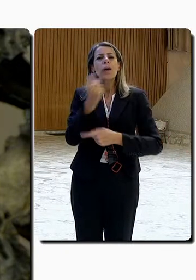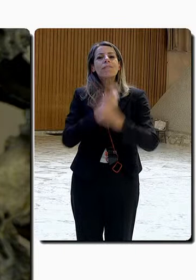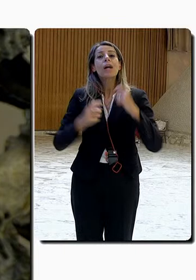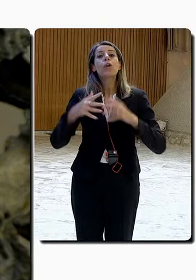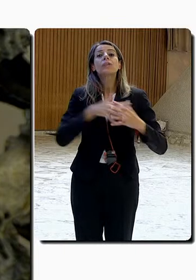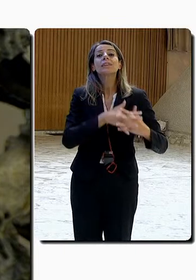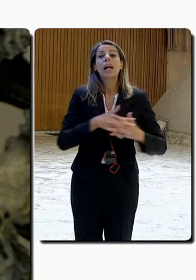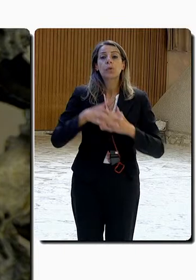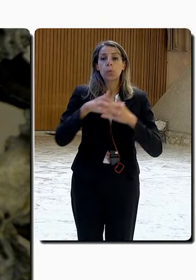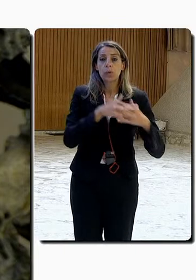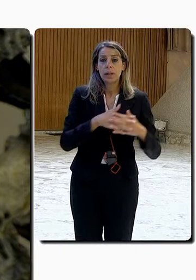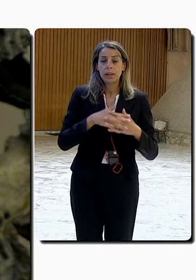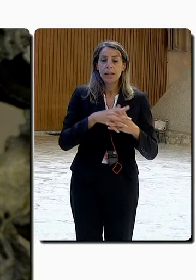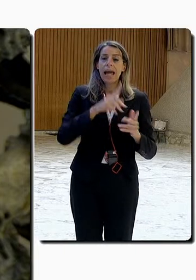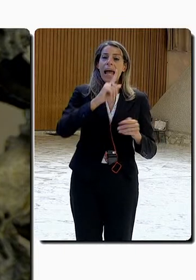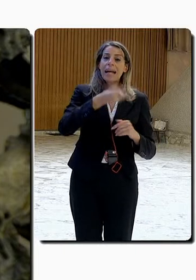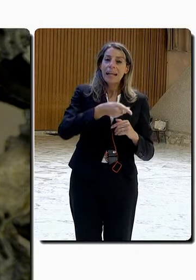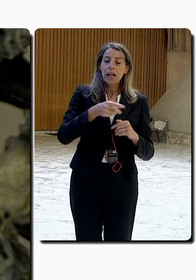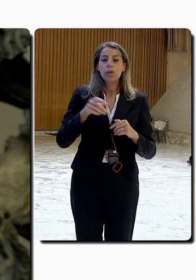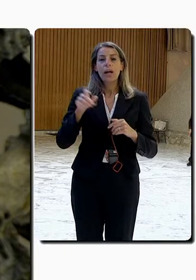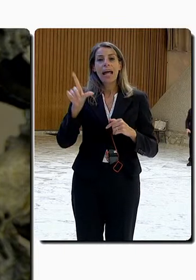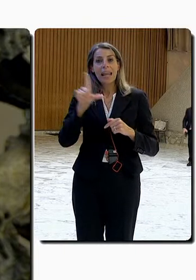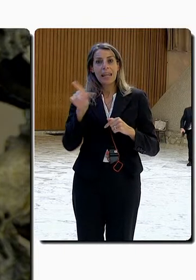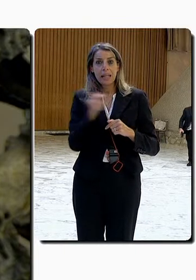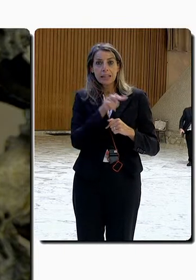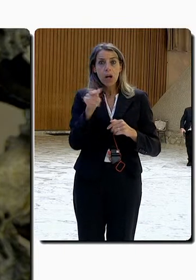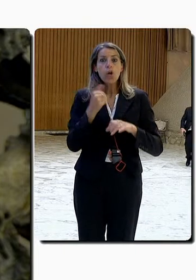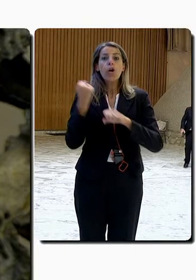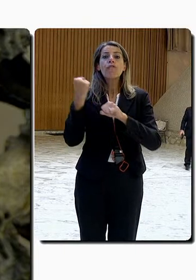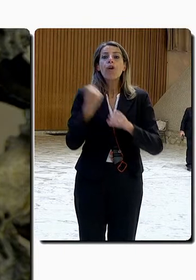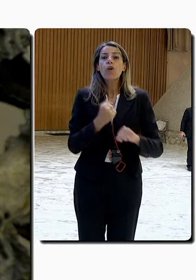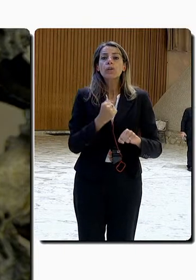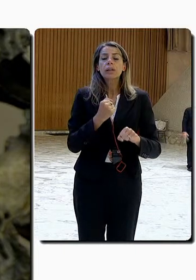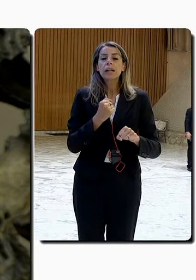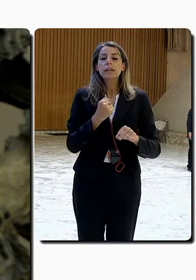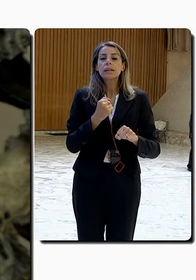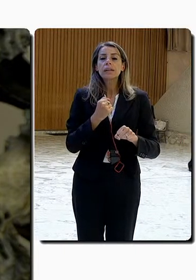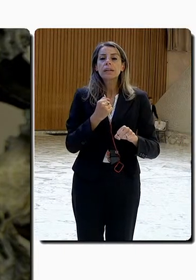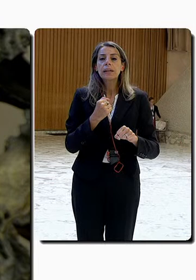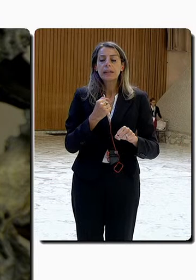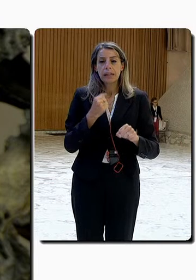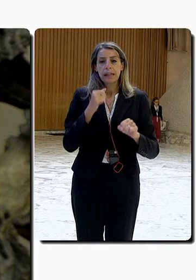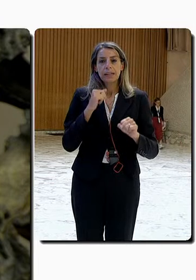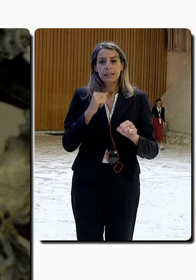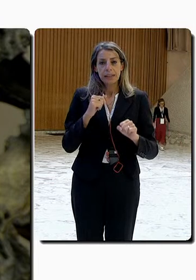Uniti. Gregory e Lisa sono i fondatori di